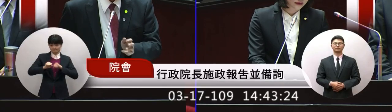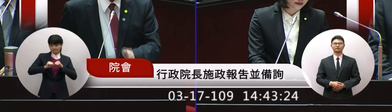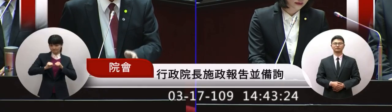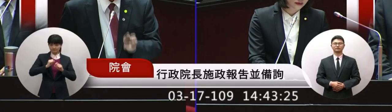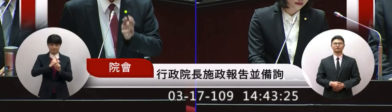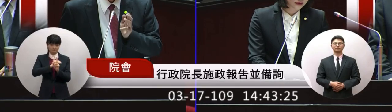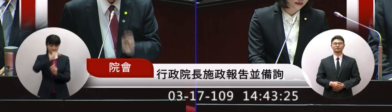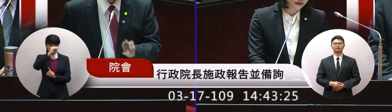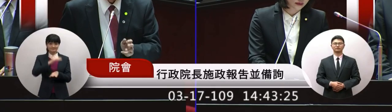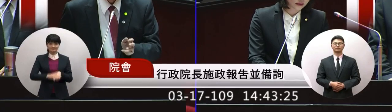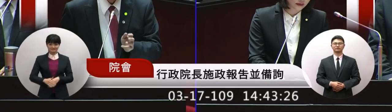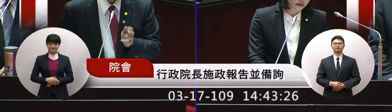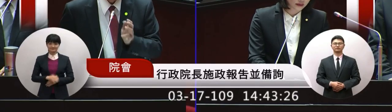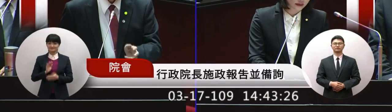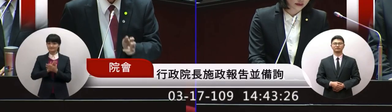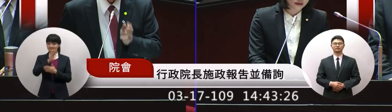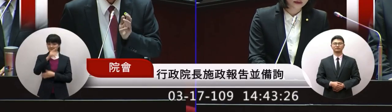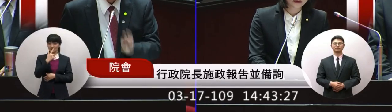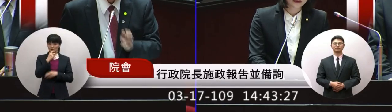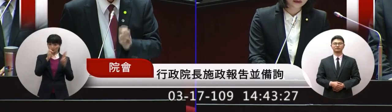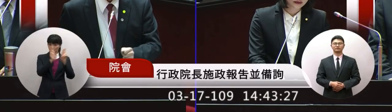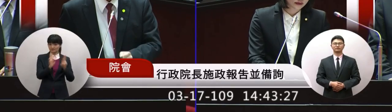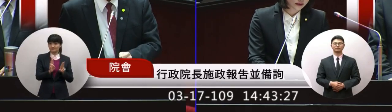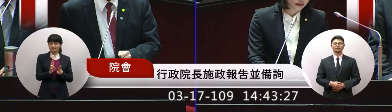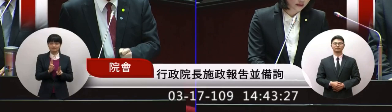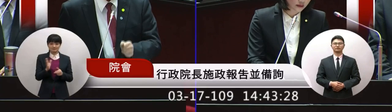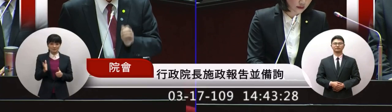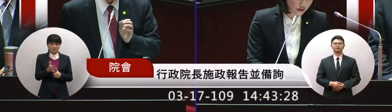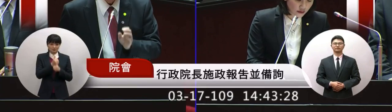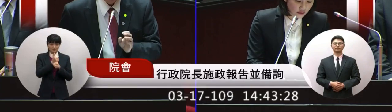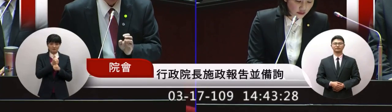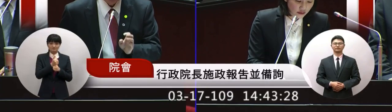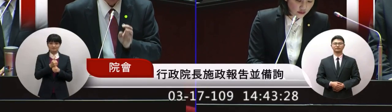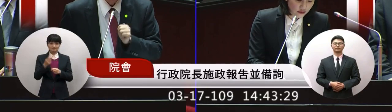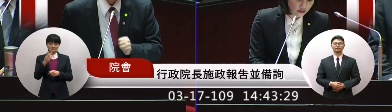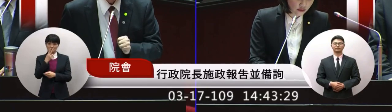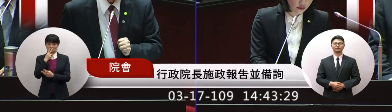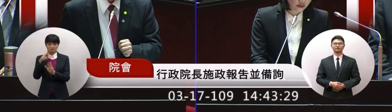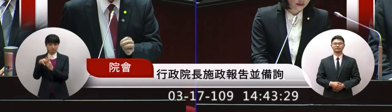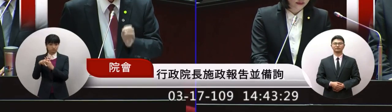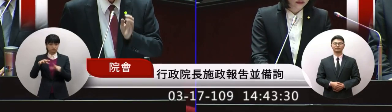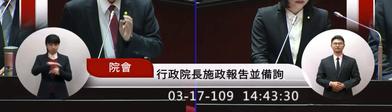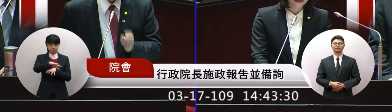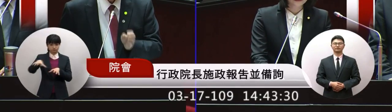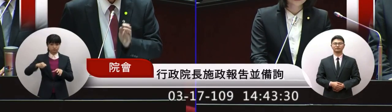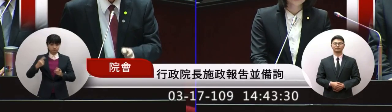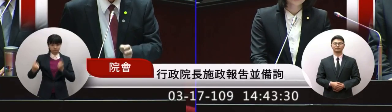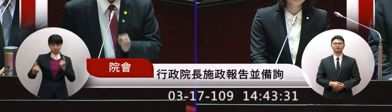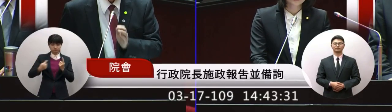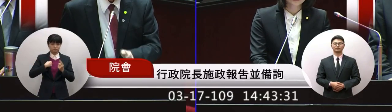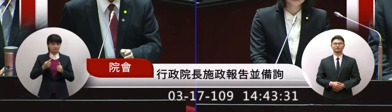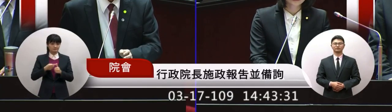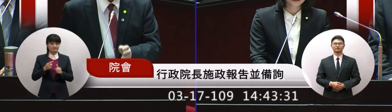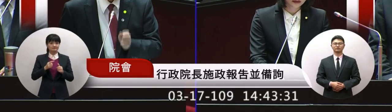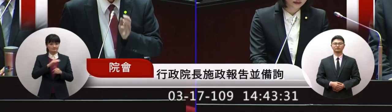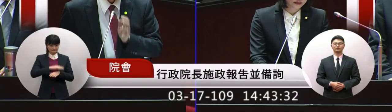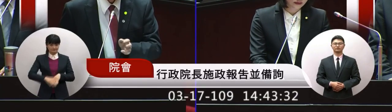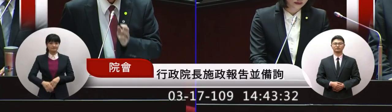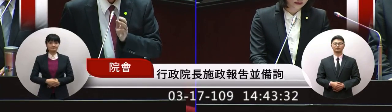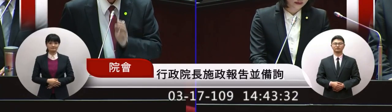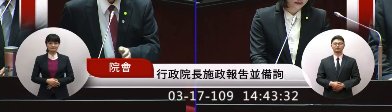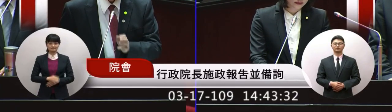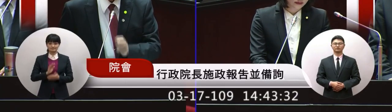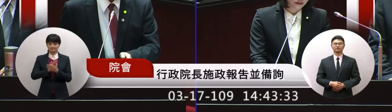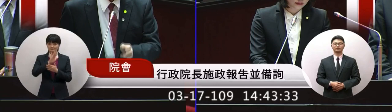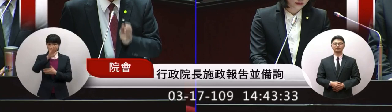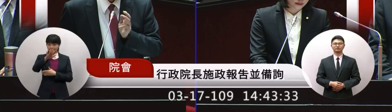台湾又是一个绿能的亚洲的发展中心。利用这四个中心，可以让台湾未来我们